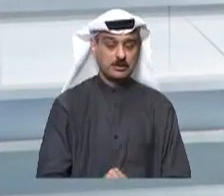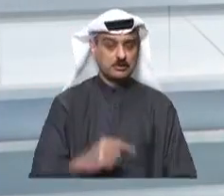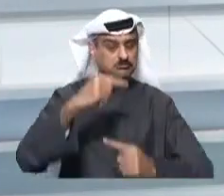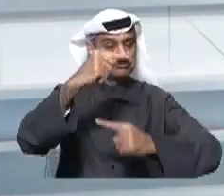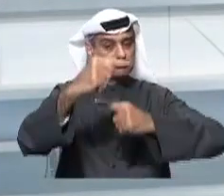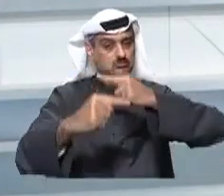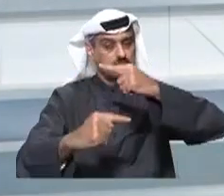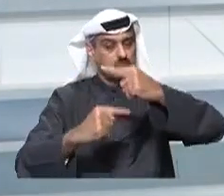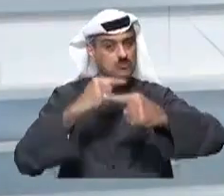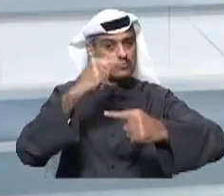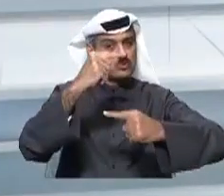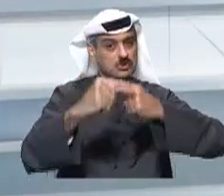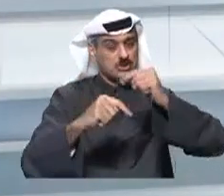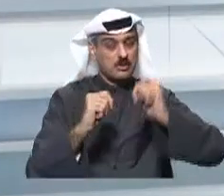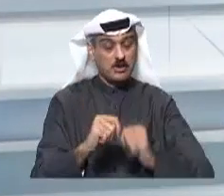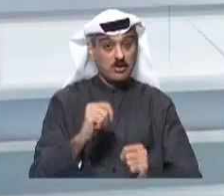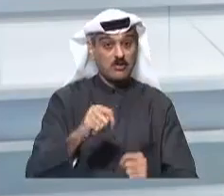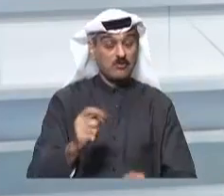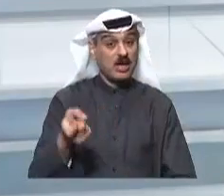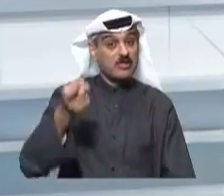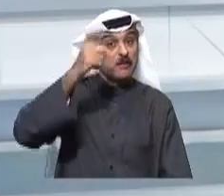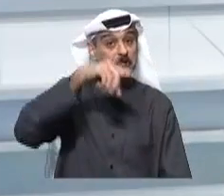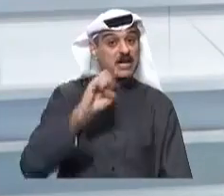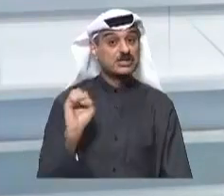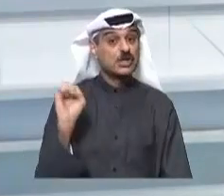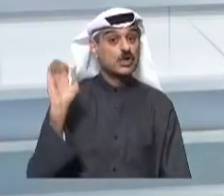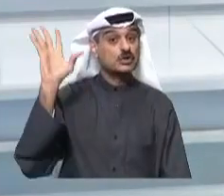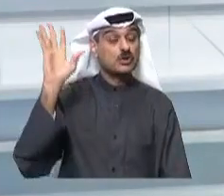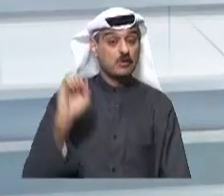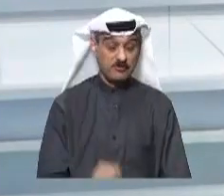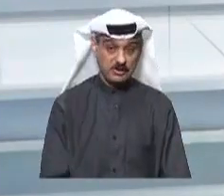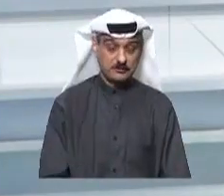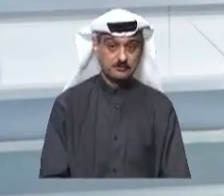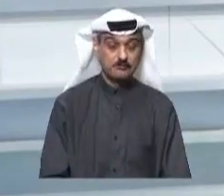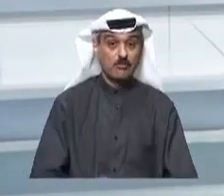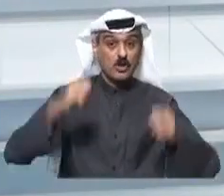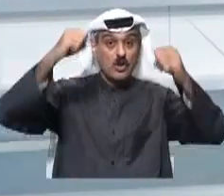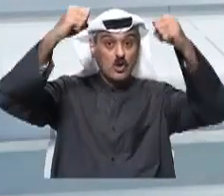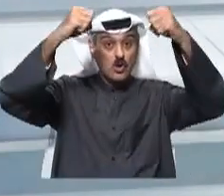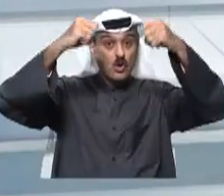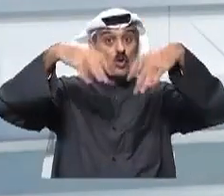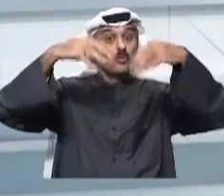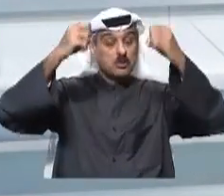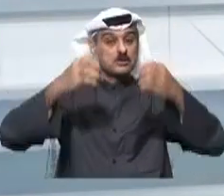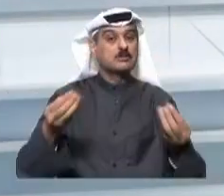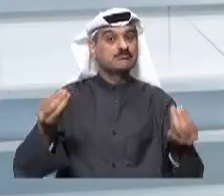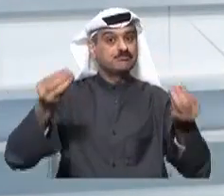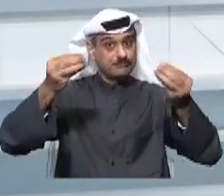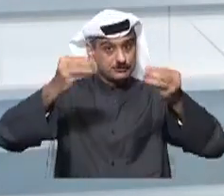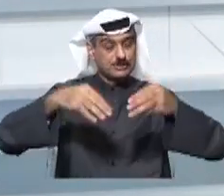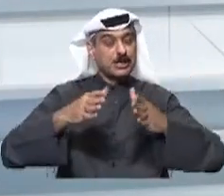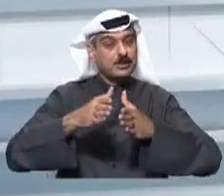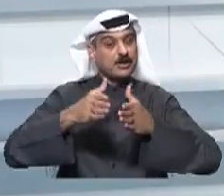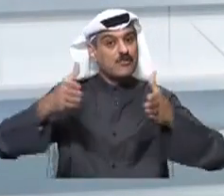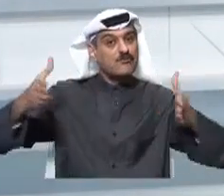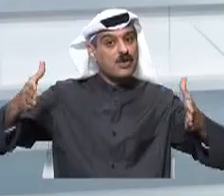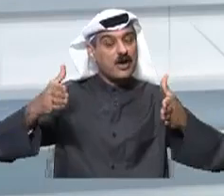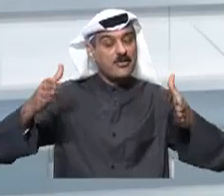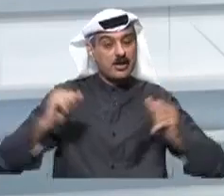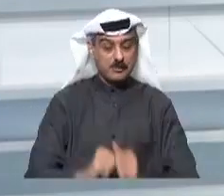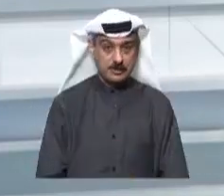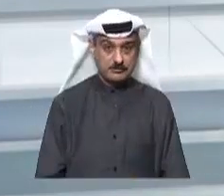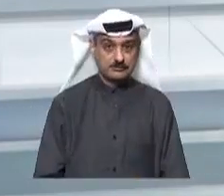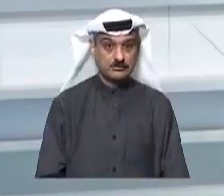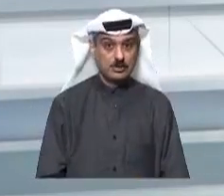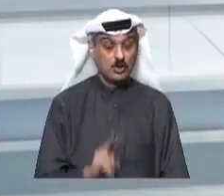معنا حول هذه المعدلات في صباح يوم الغد. وأيضا فرص الأمطار راح تبدي تتكاثر وتتوسع أكثر. نلاحظ أعزائي المشاهدين